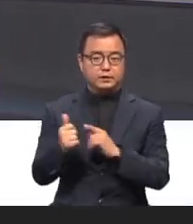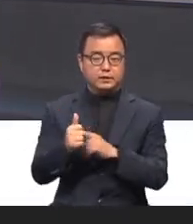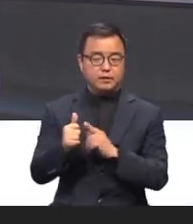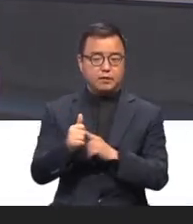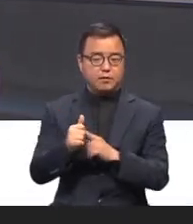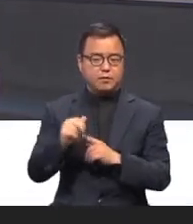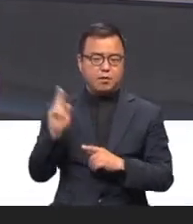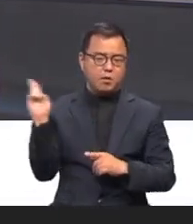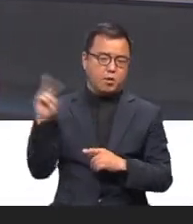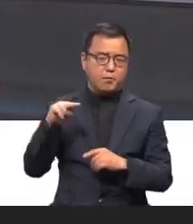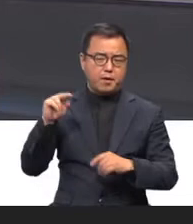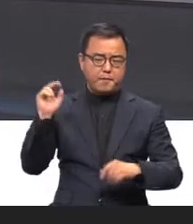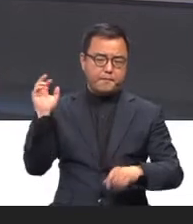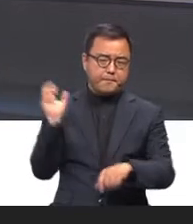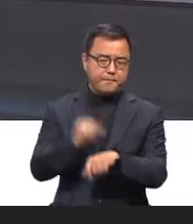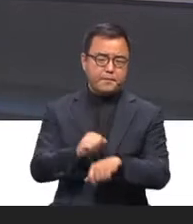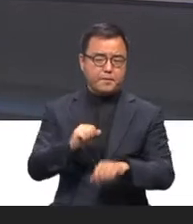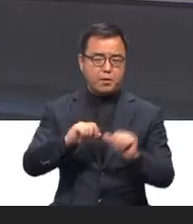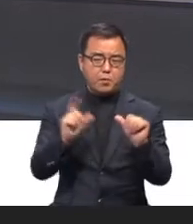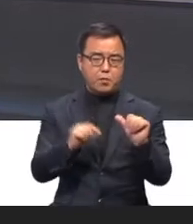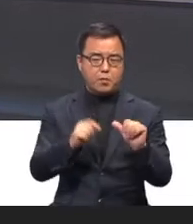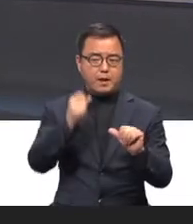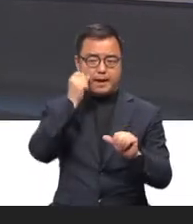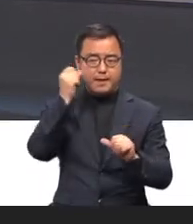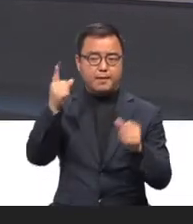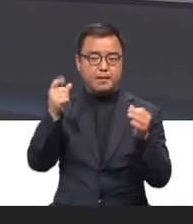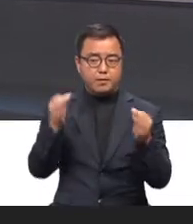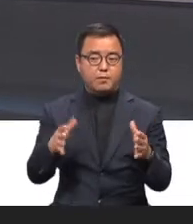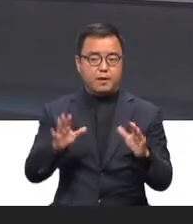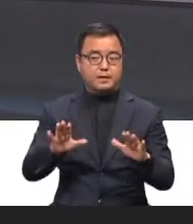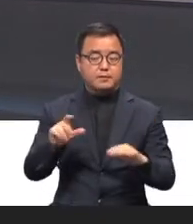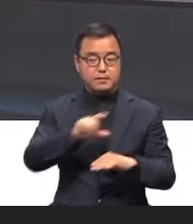호투를 펼쳤습니다. 지난 5월 한 달간요. 네.